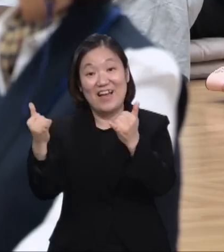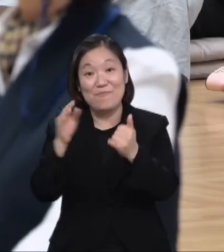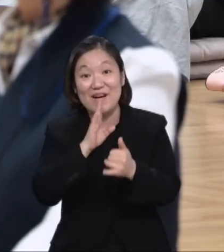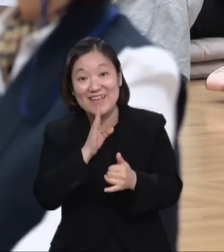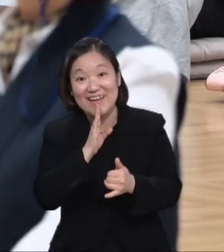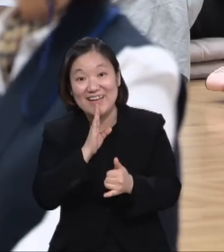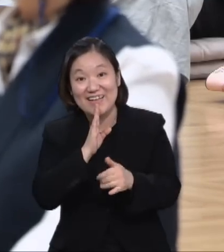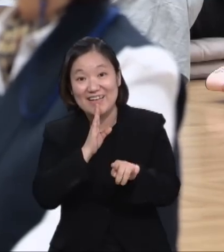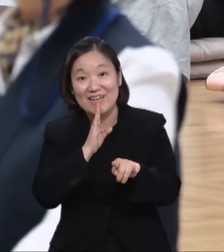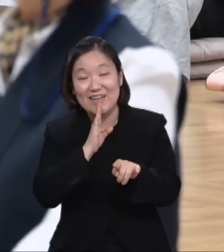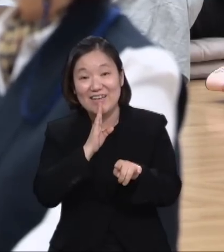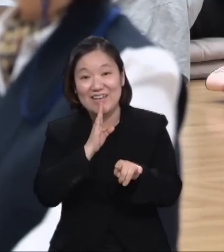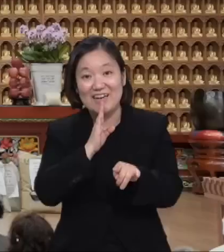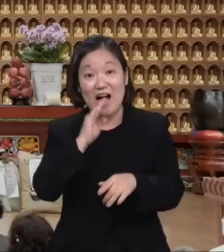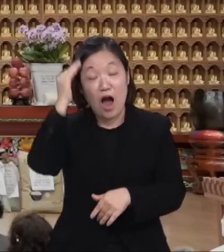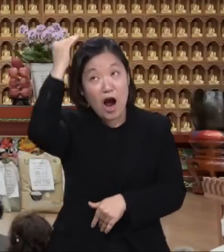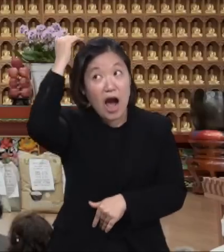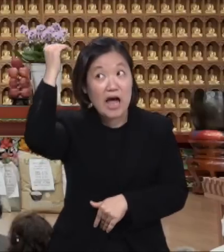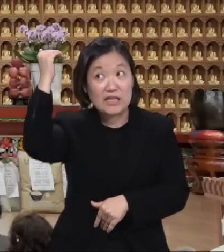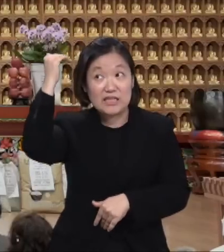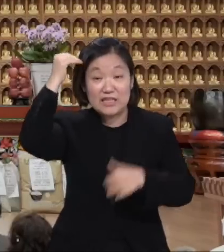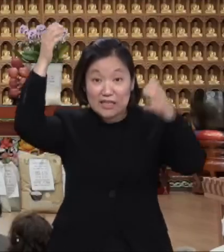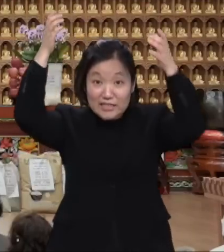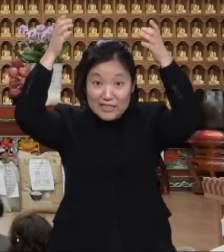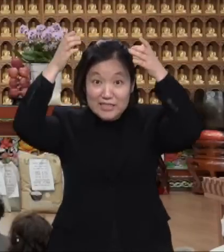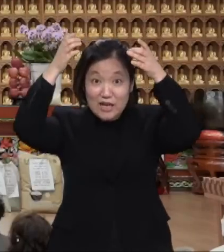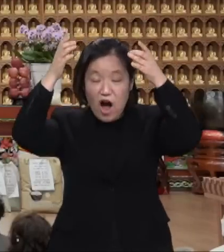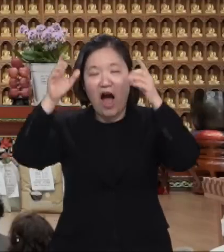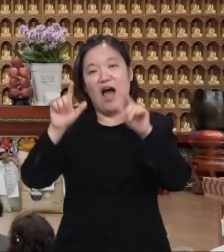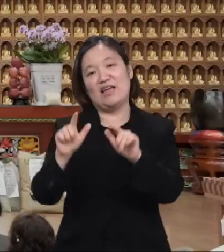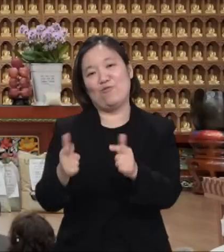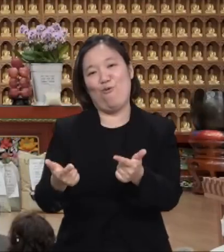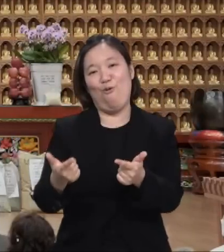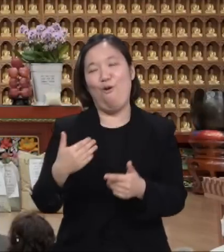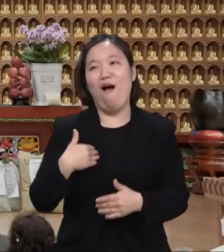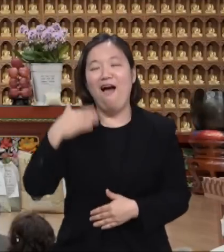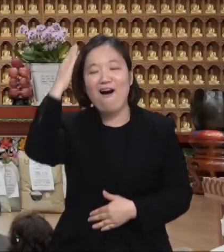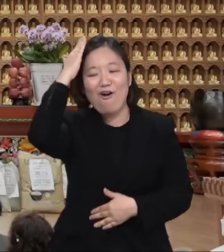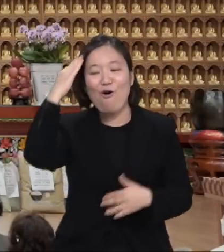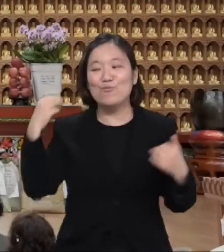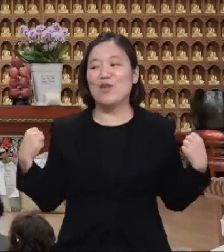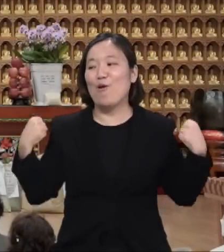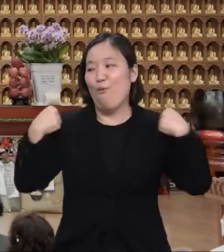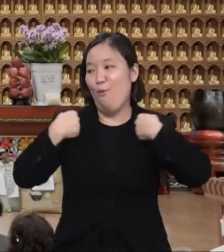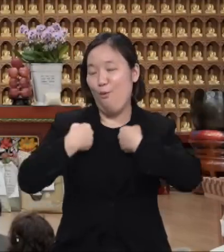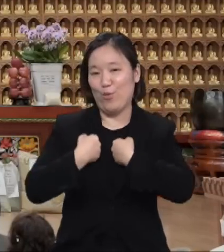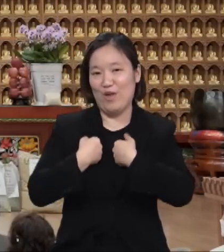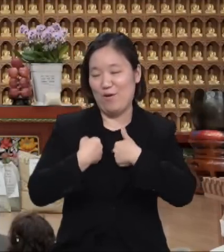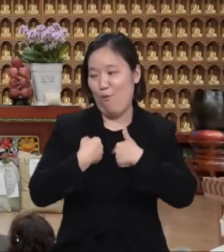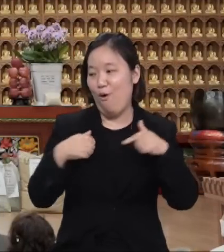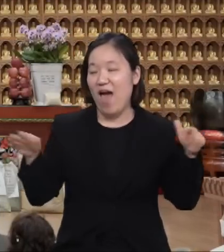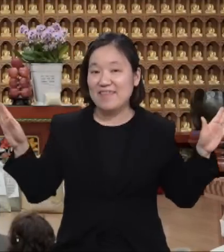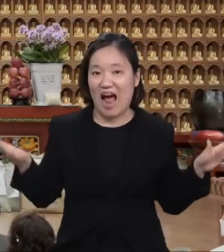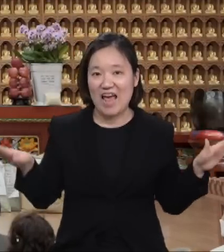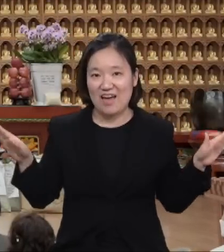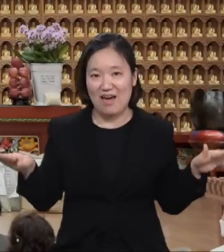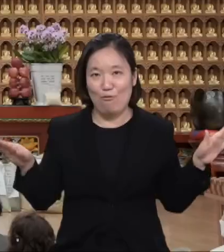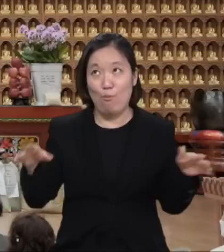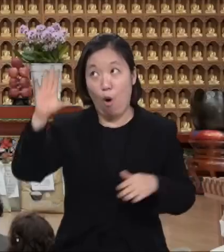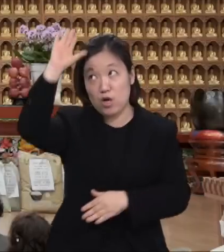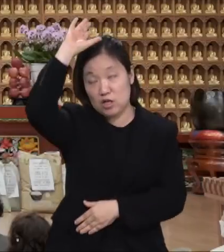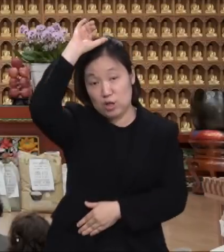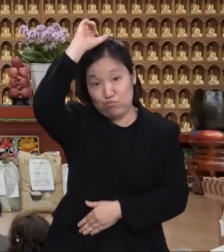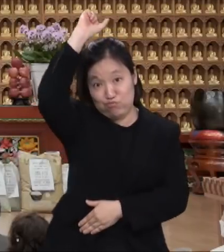저승사자 하면 갔을 쓰고 있어야 되잖아요 검은색 옷에 검은색 날개를 달고 있고 머리에 뿔이